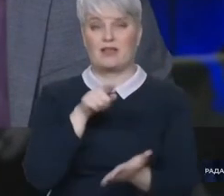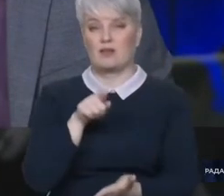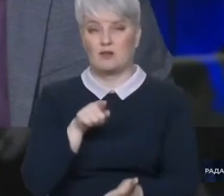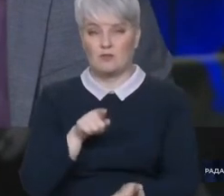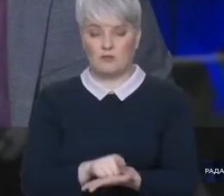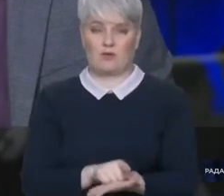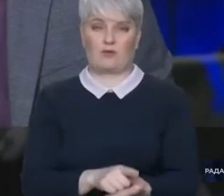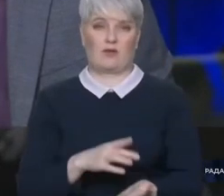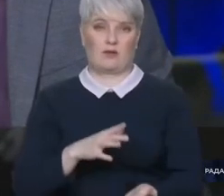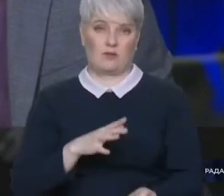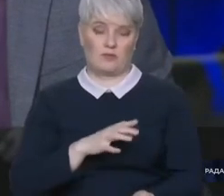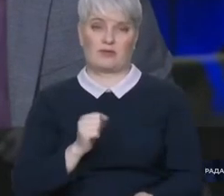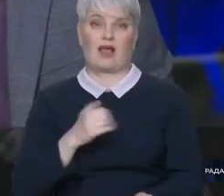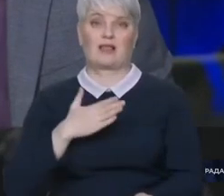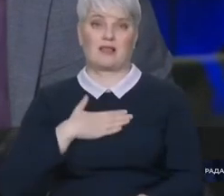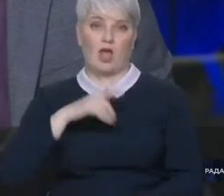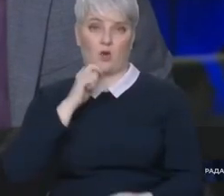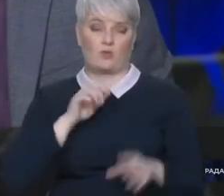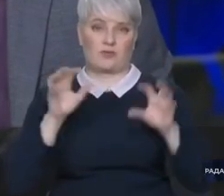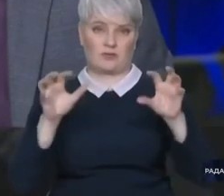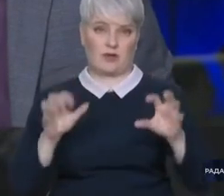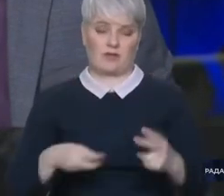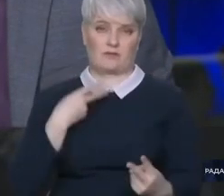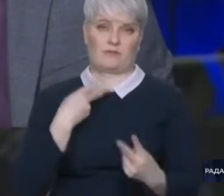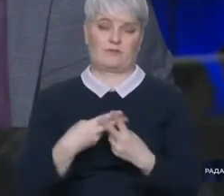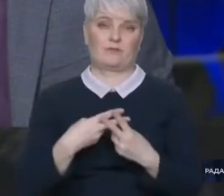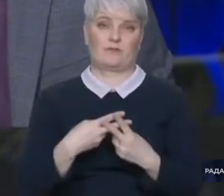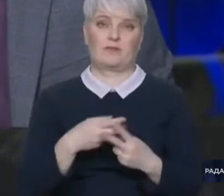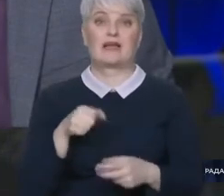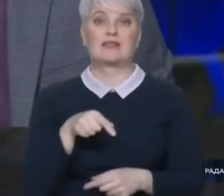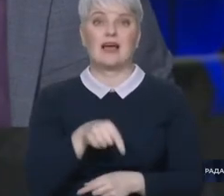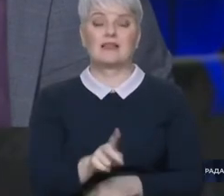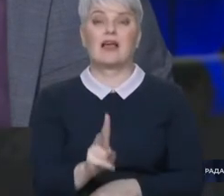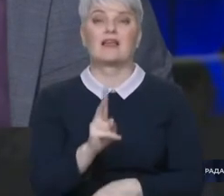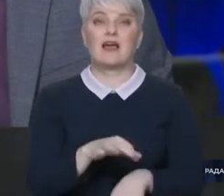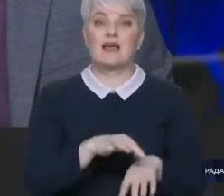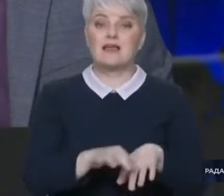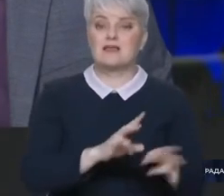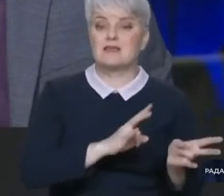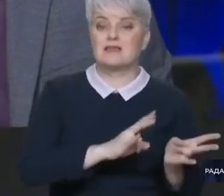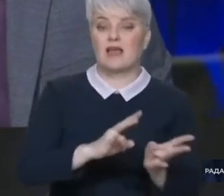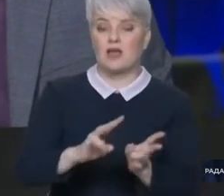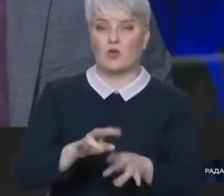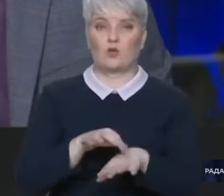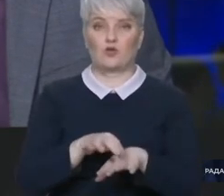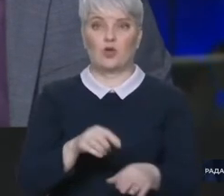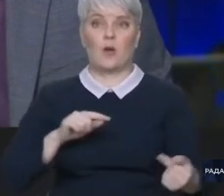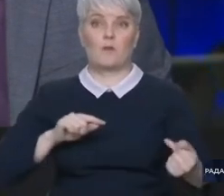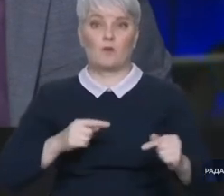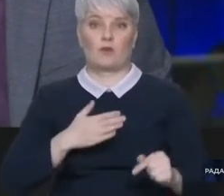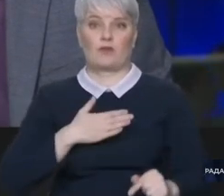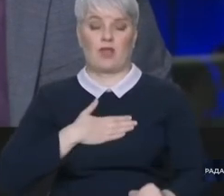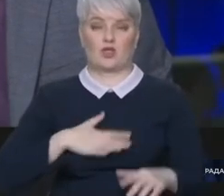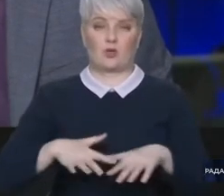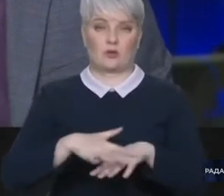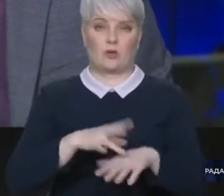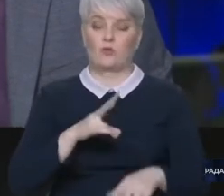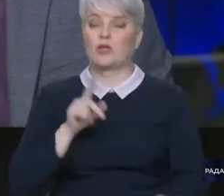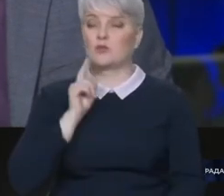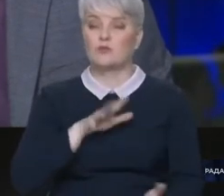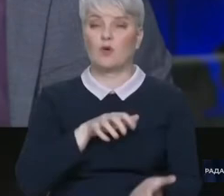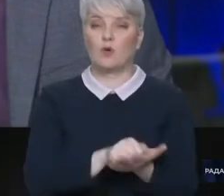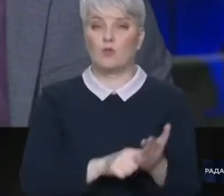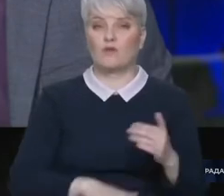за нашим українським законодавством на скам'ї підсудних за те, який терор вони чинять проти нашого народу на тимчасово